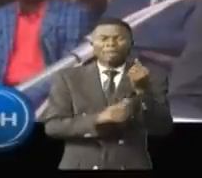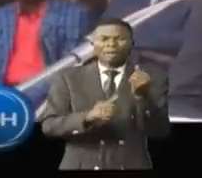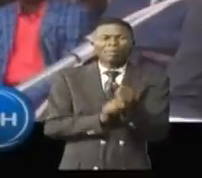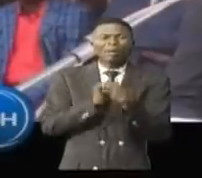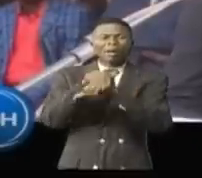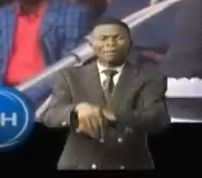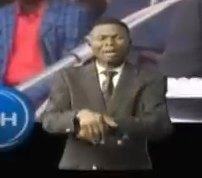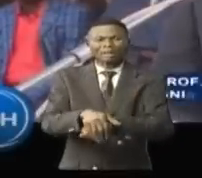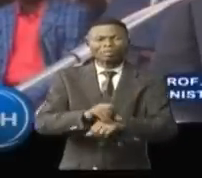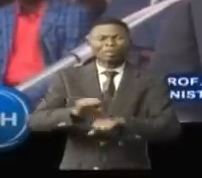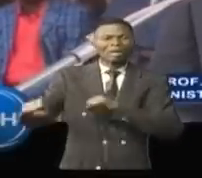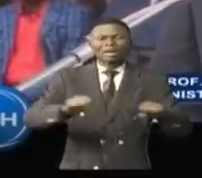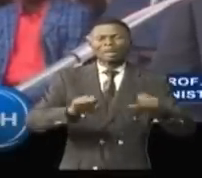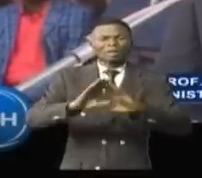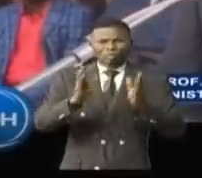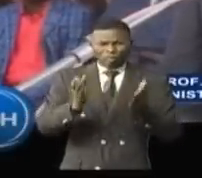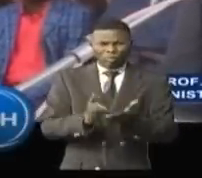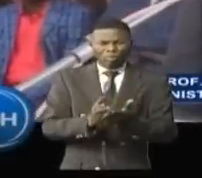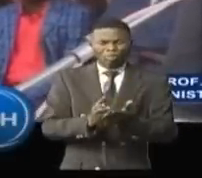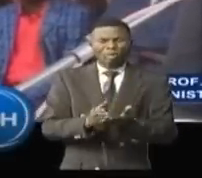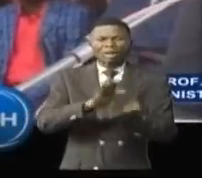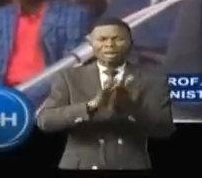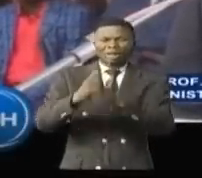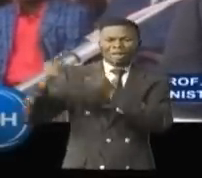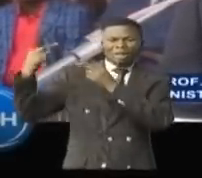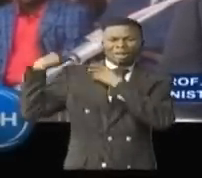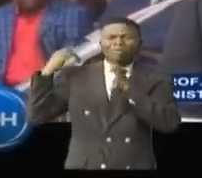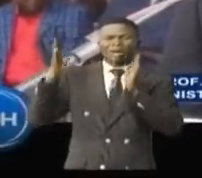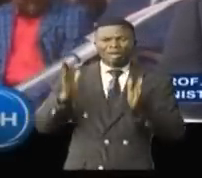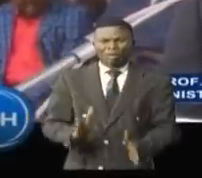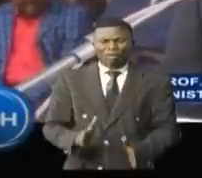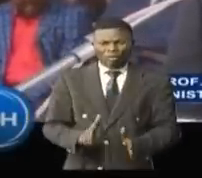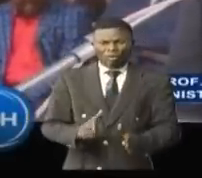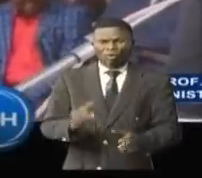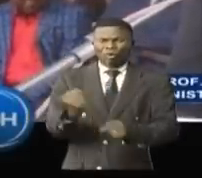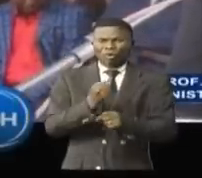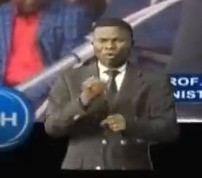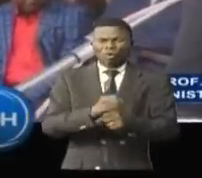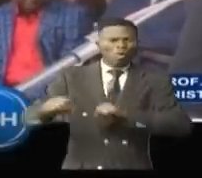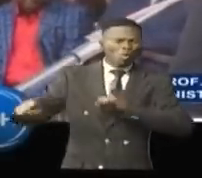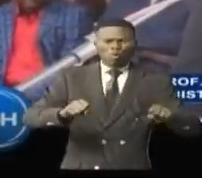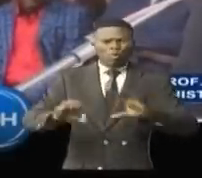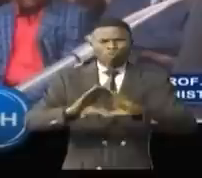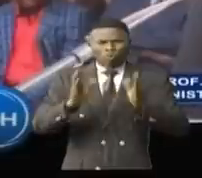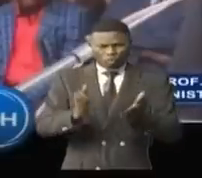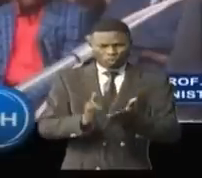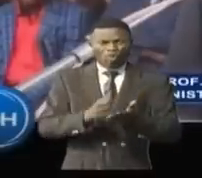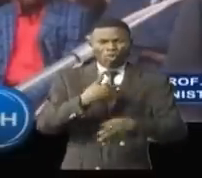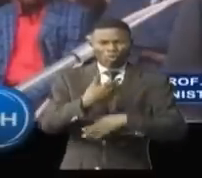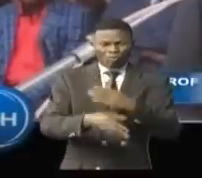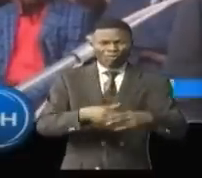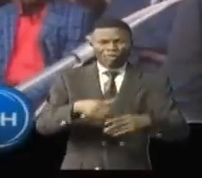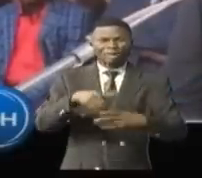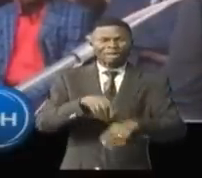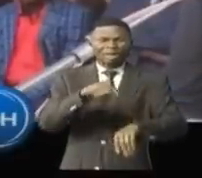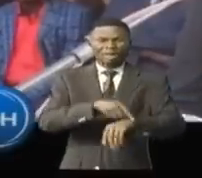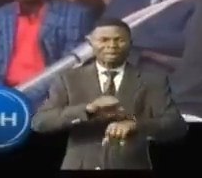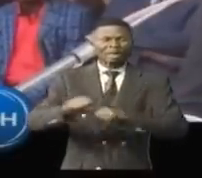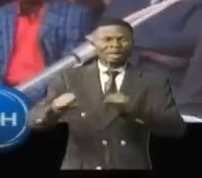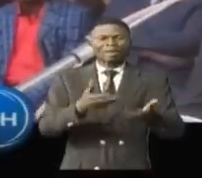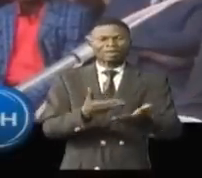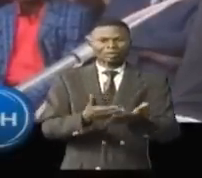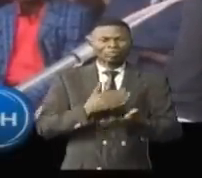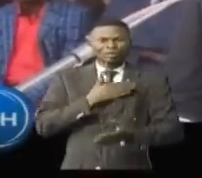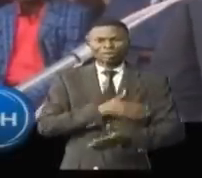niveaux à prise de responsabilité dans les faits et gestes qu'ils auront à poser.